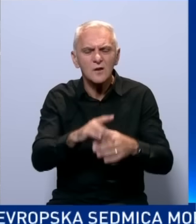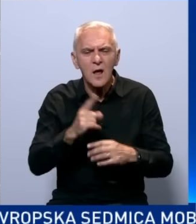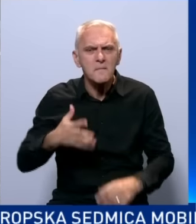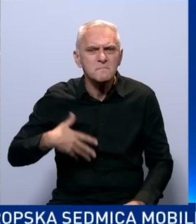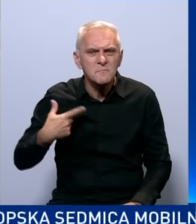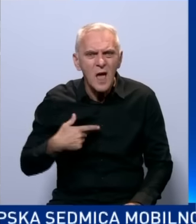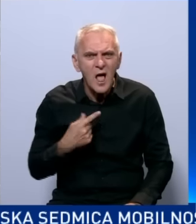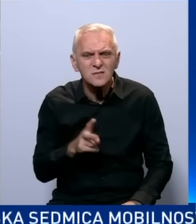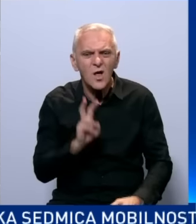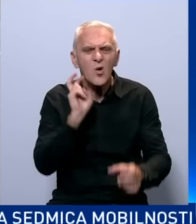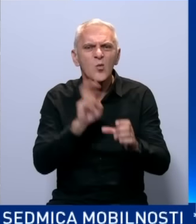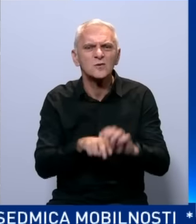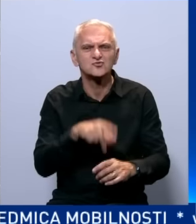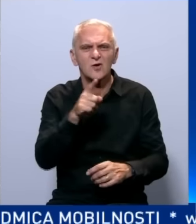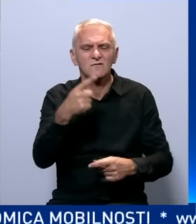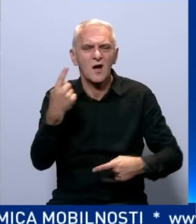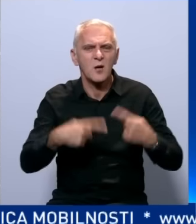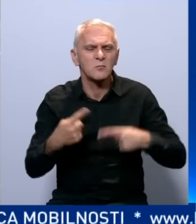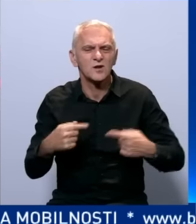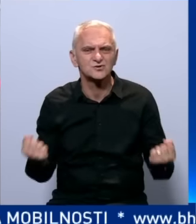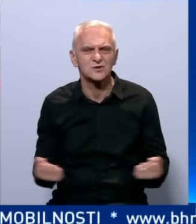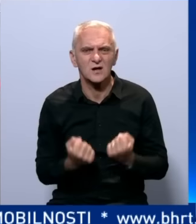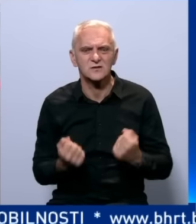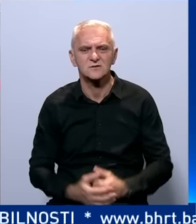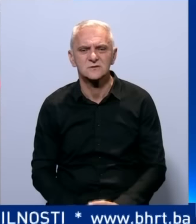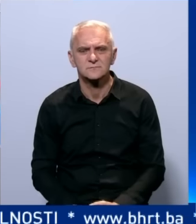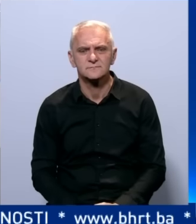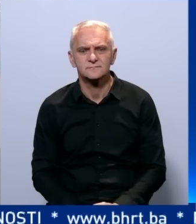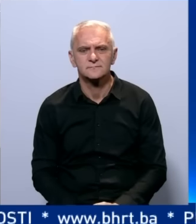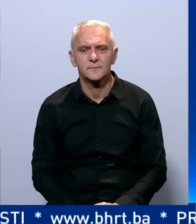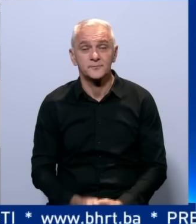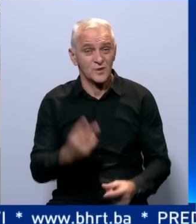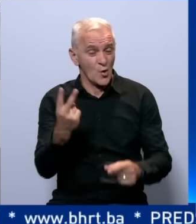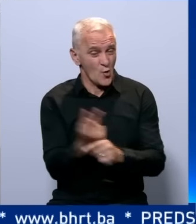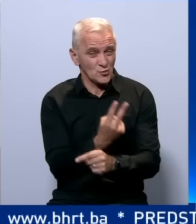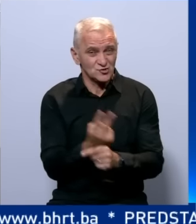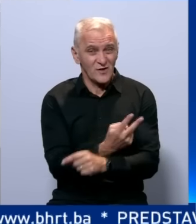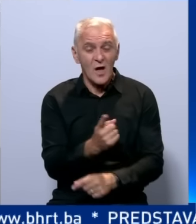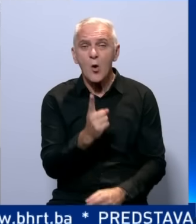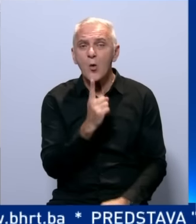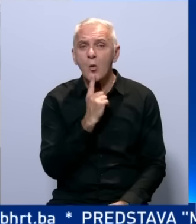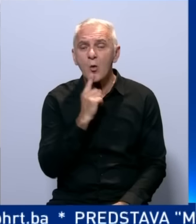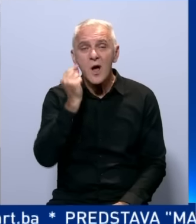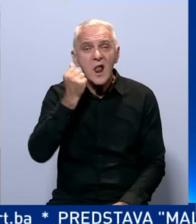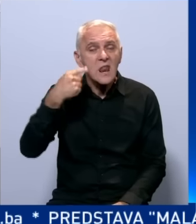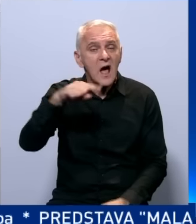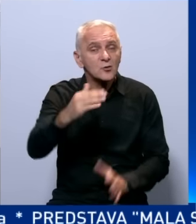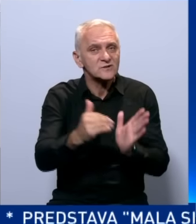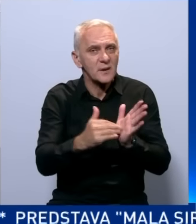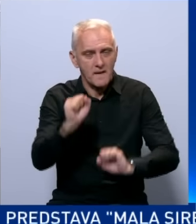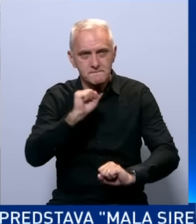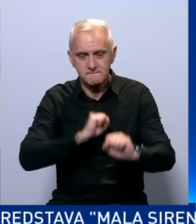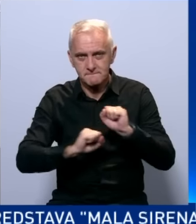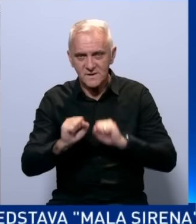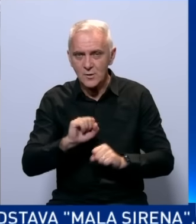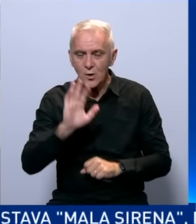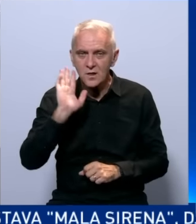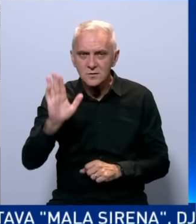mladi uključuju u takav politički aktivizam. U državi u kojoj narod treba da brani